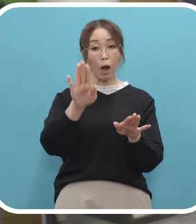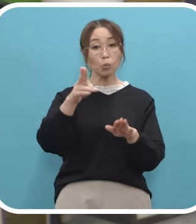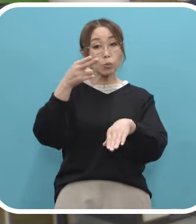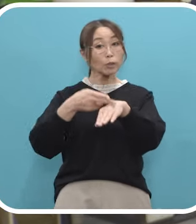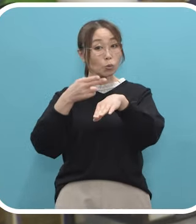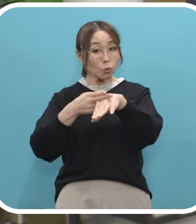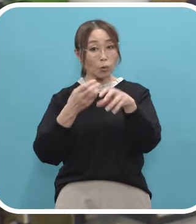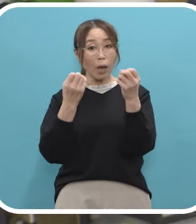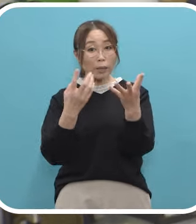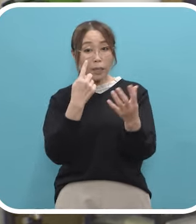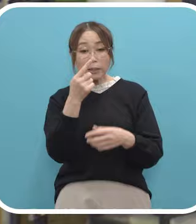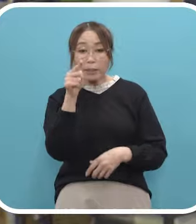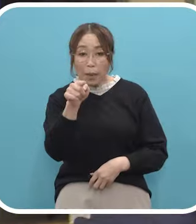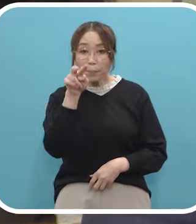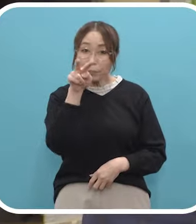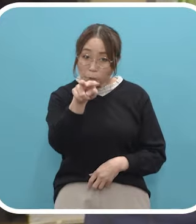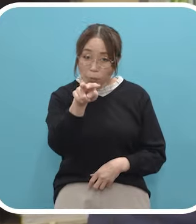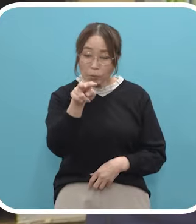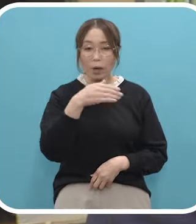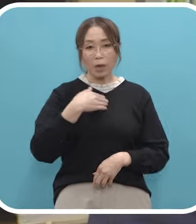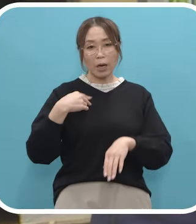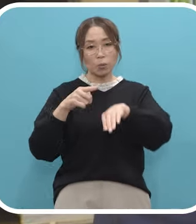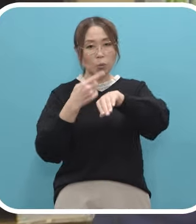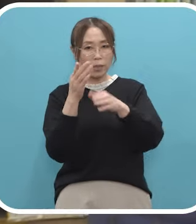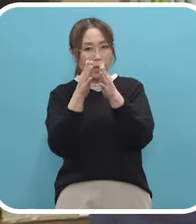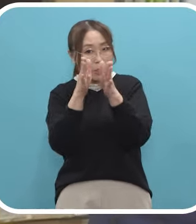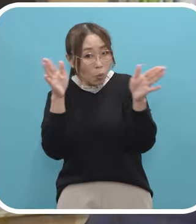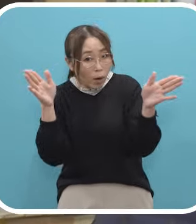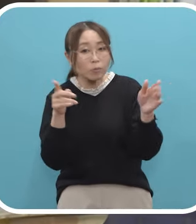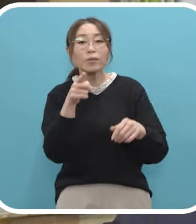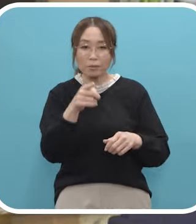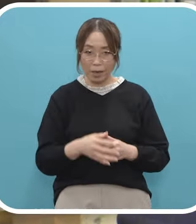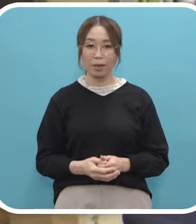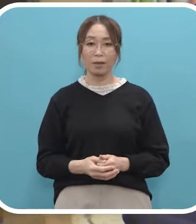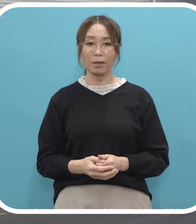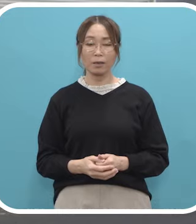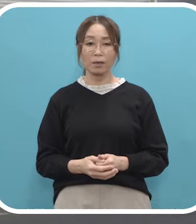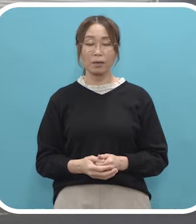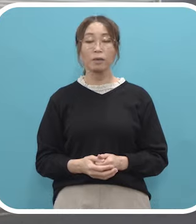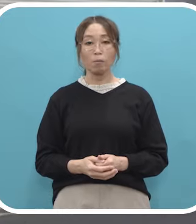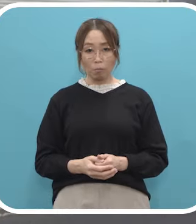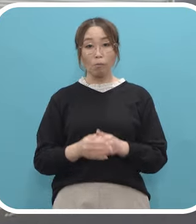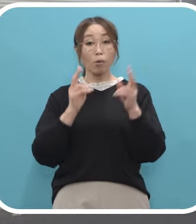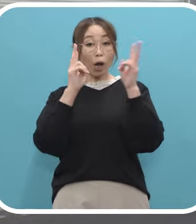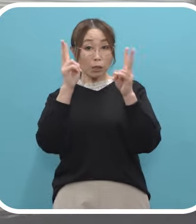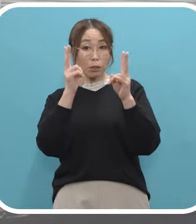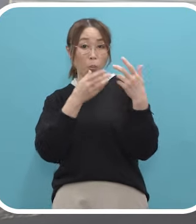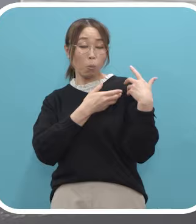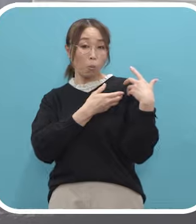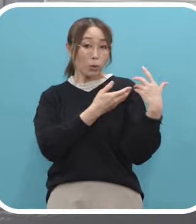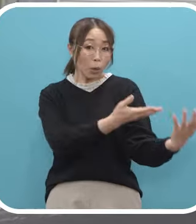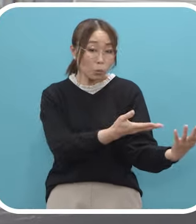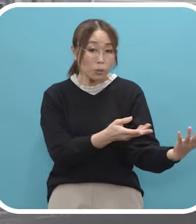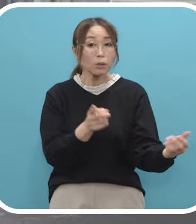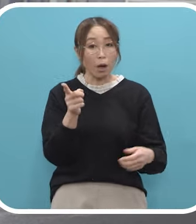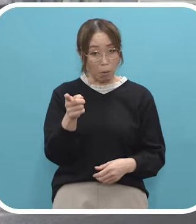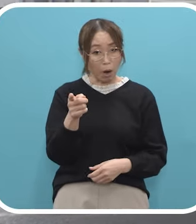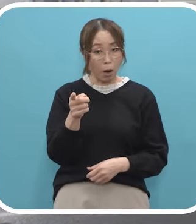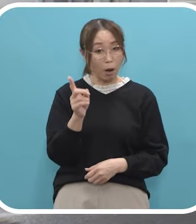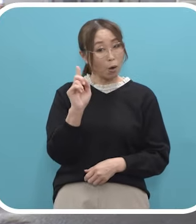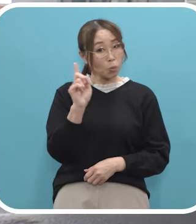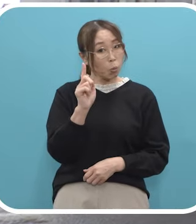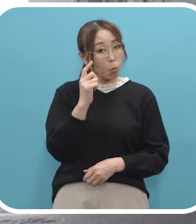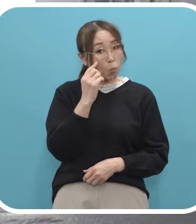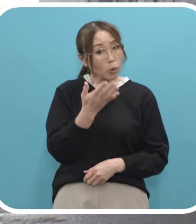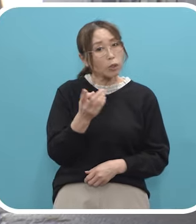すでにある技術を新たな視点で見ることで可能性は広がるんだすな。会社を託した側は事業承継